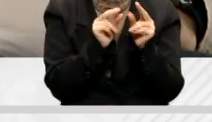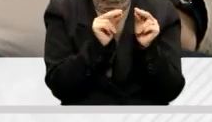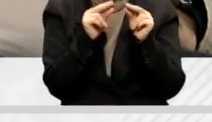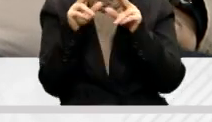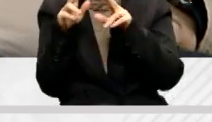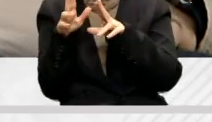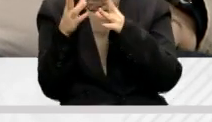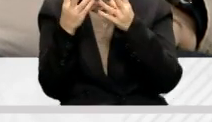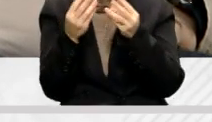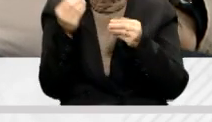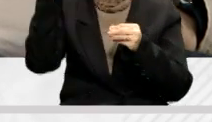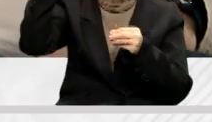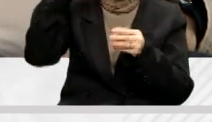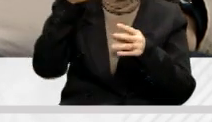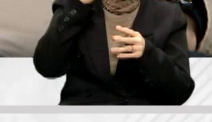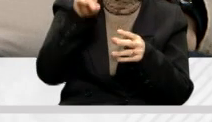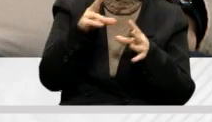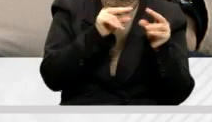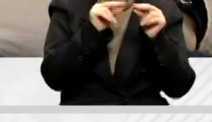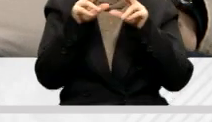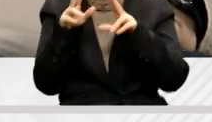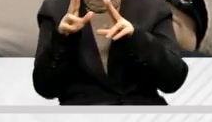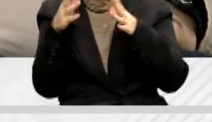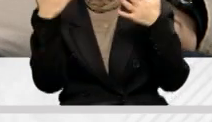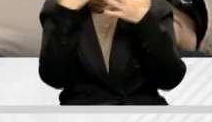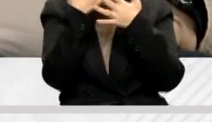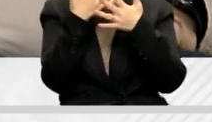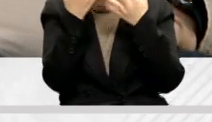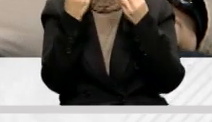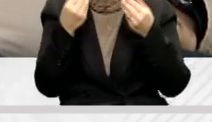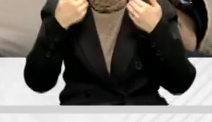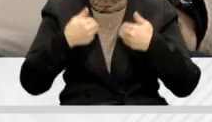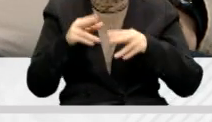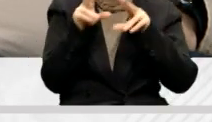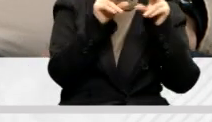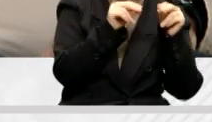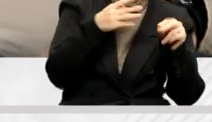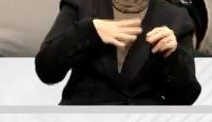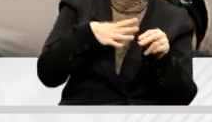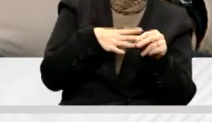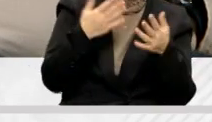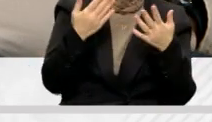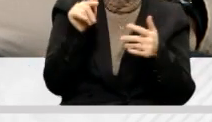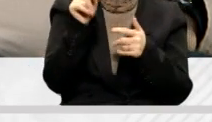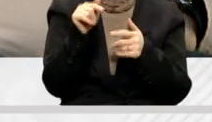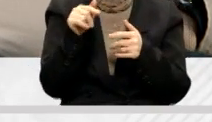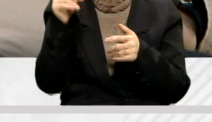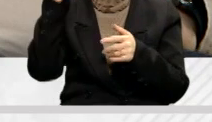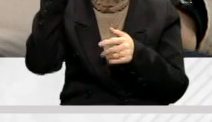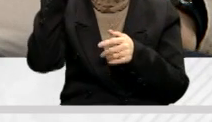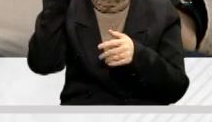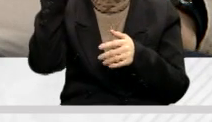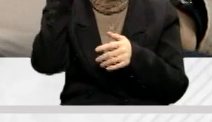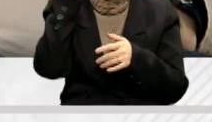vaktinin geldiğini ya da hava karardığında uykuya geçmeyi artık yavaş yavaş fark ediyor. Ve aslında şöyle şeyler de duyuyoruz. Hani doğal uykuda